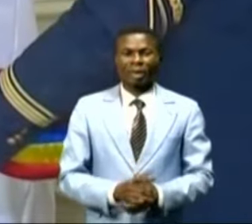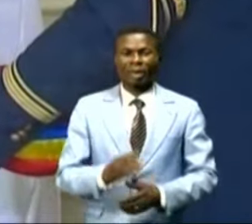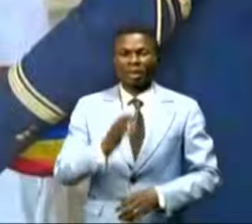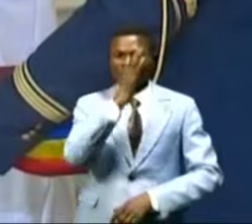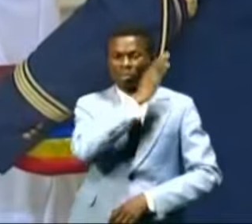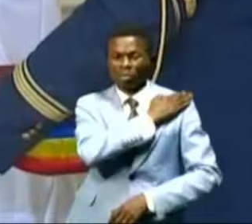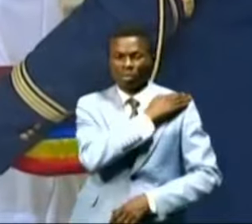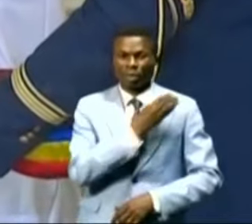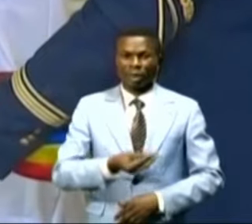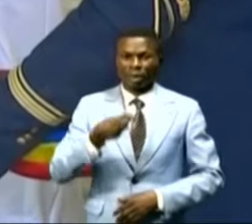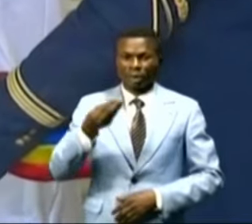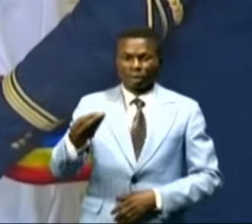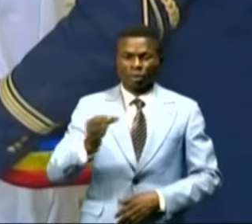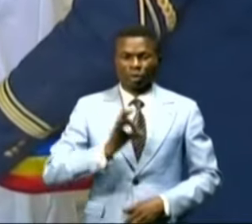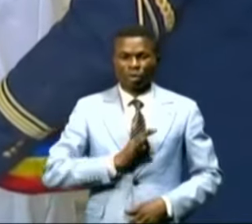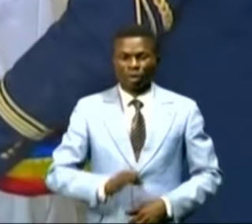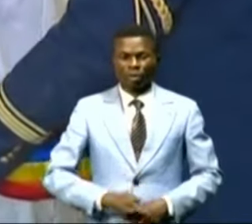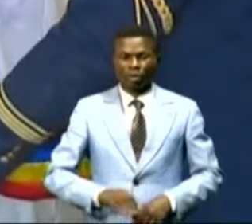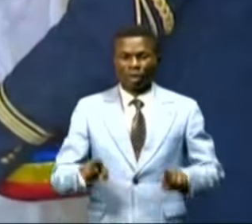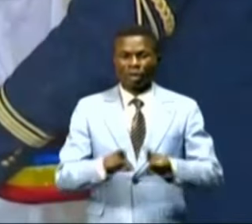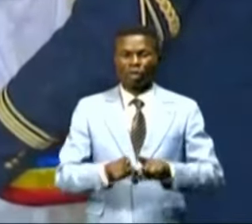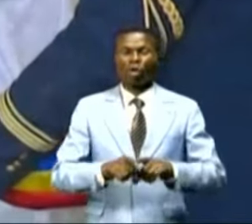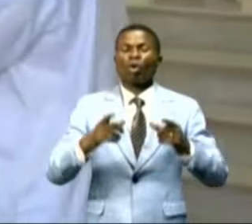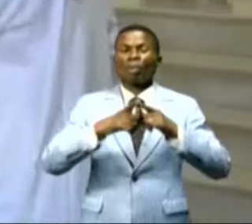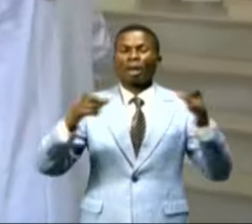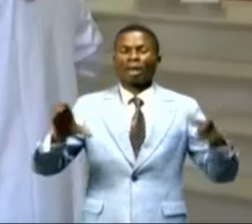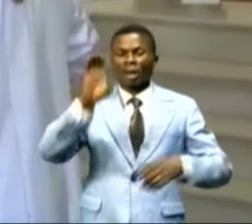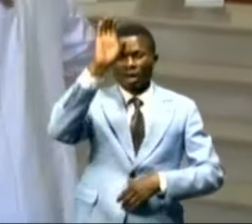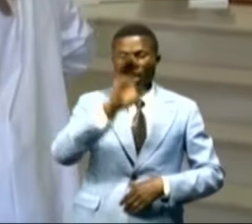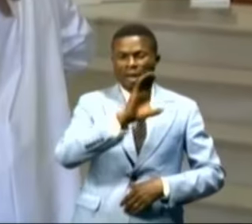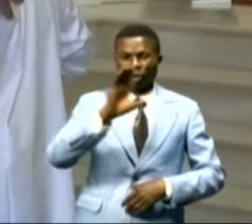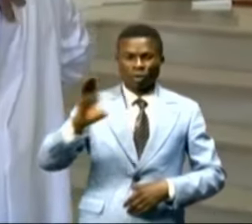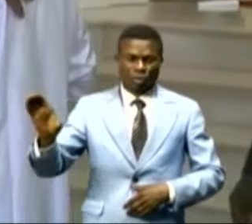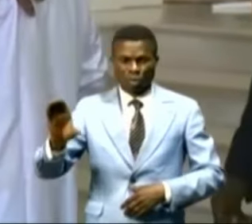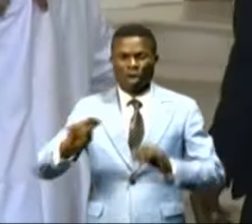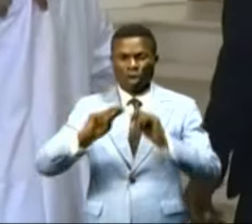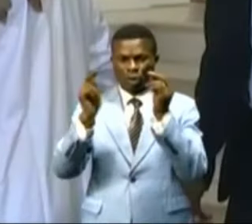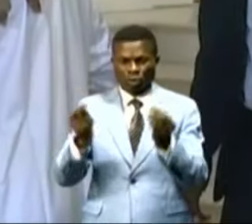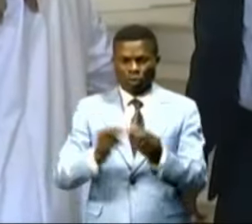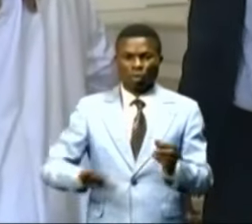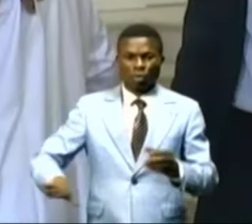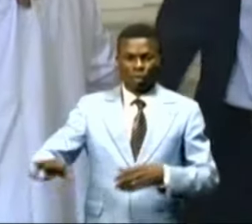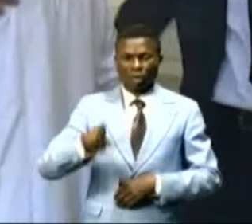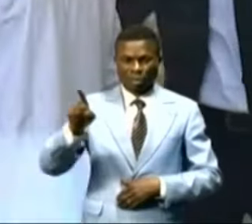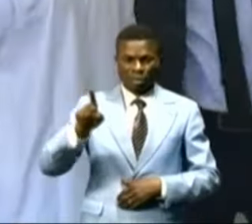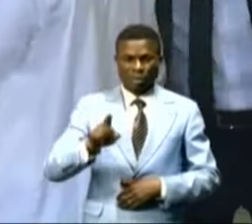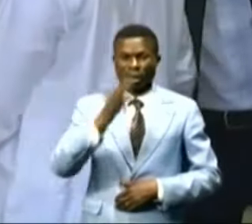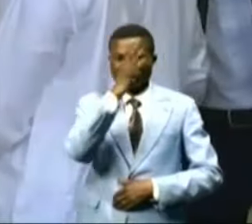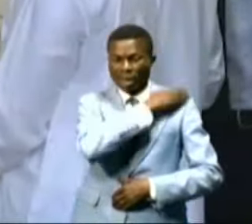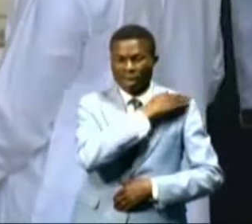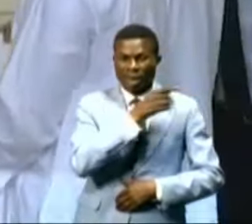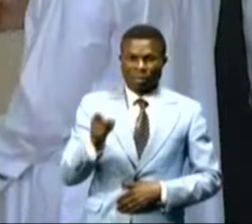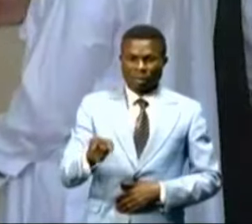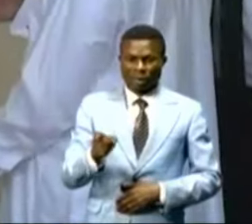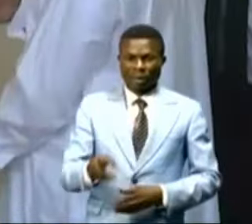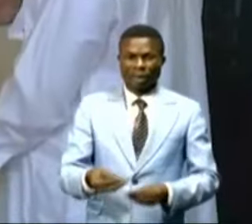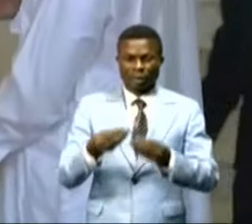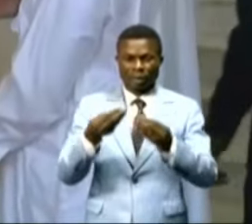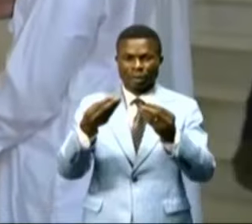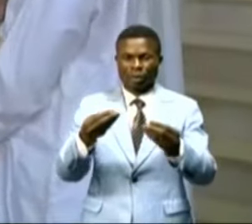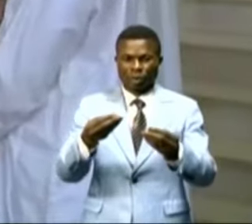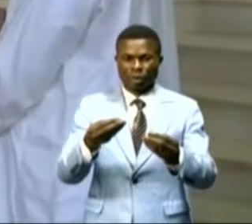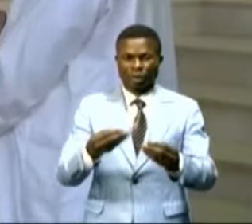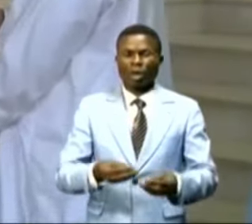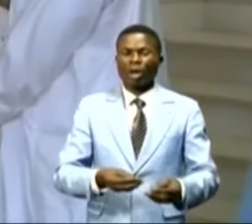à la dignité de Grand Croix dans l'Ordre National du Tchad. Cette décoration constitue le plus haut